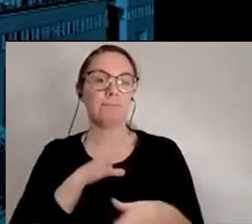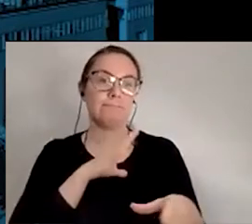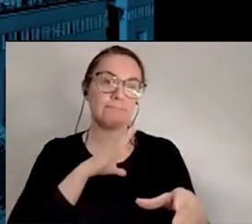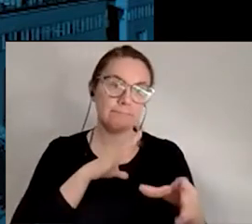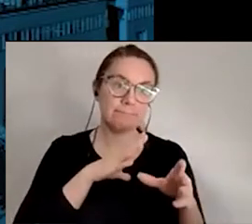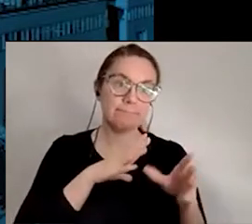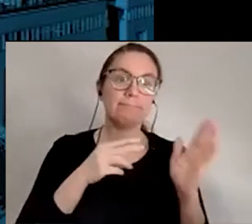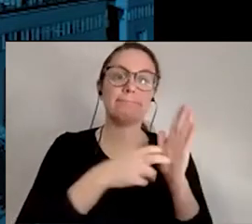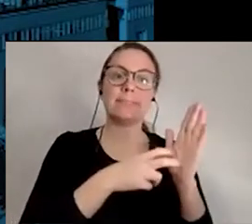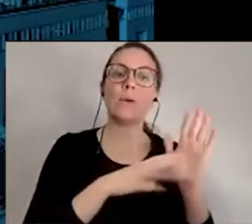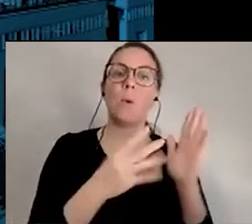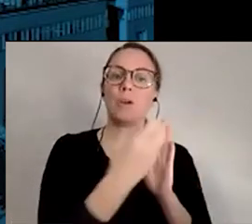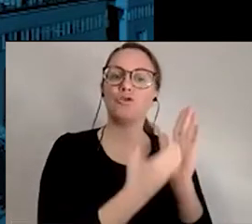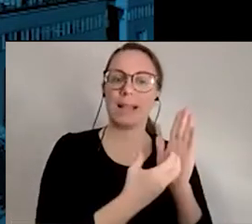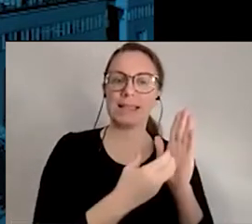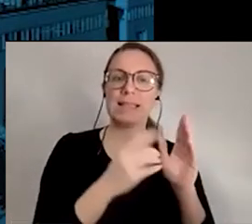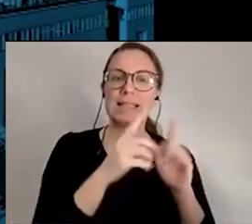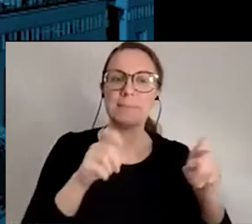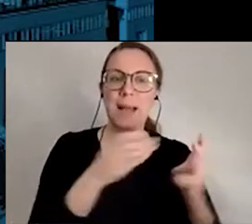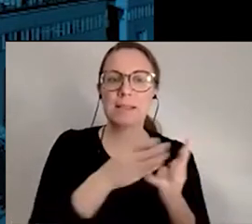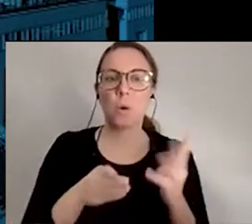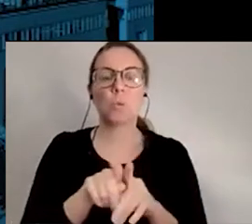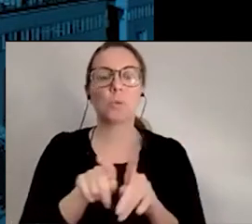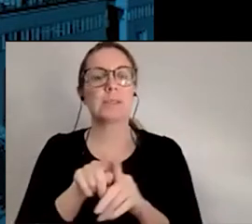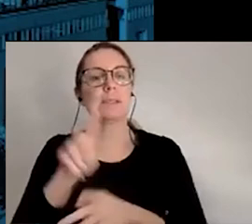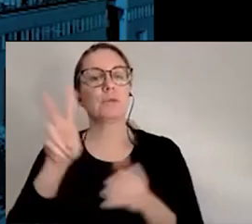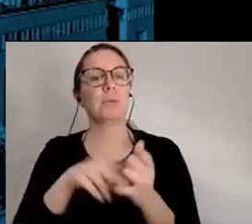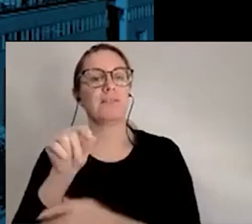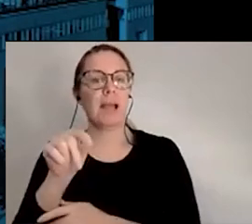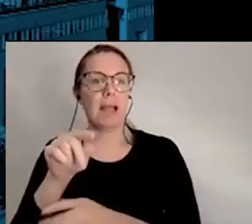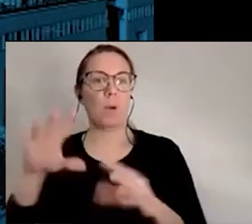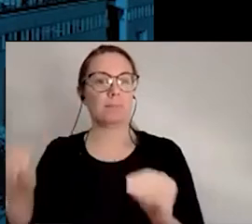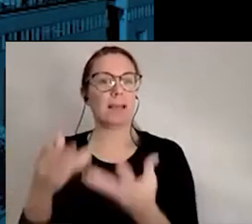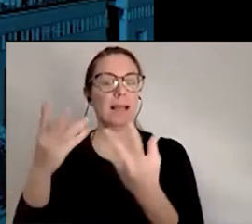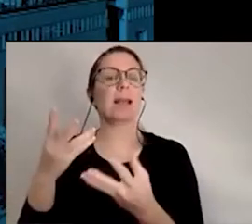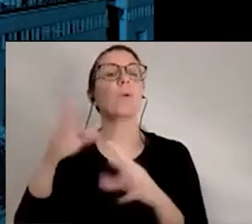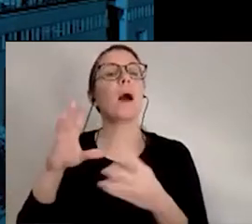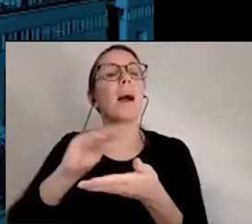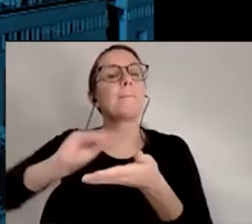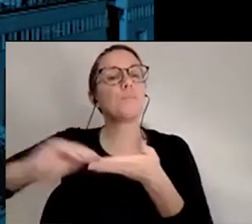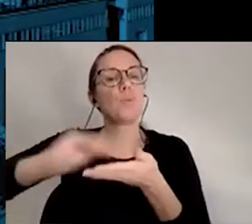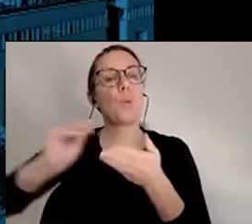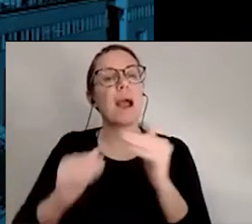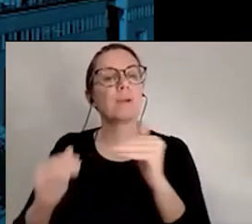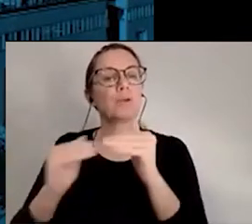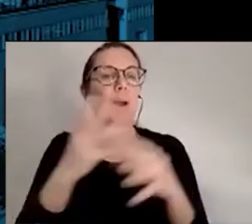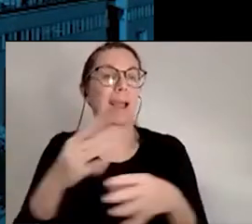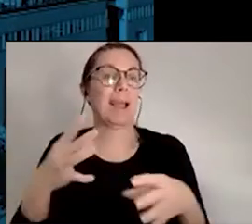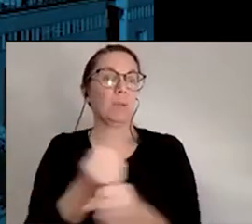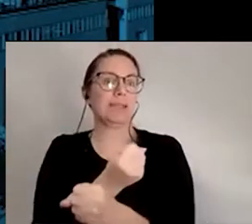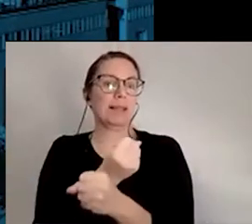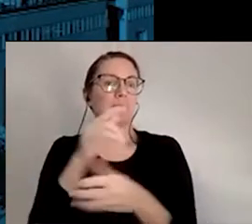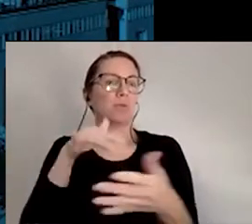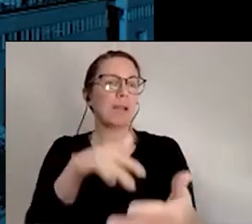on a vu apparaître la création du bureau de l'inclusion et de la réussite étudiante, le BIRÉ, dont il va être question aujourd'hui,